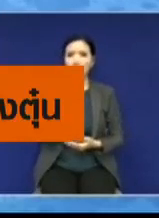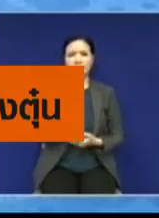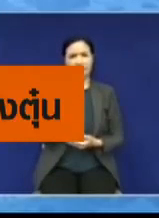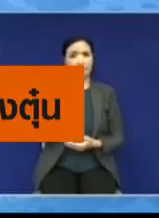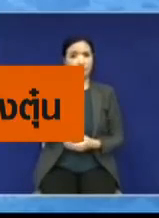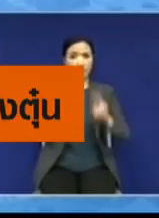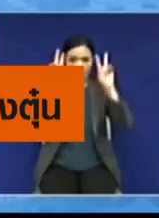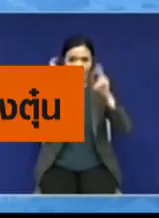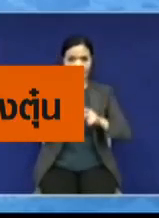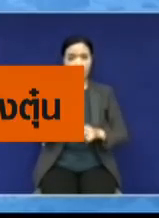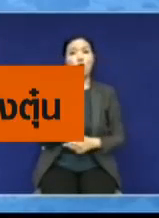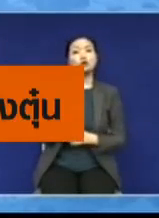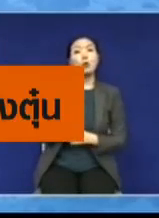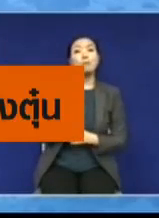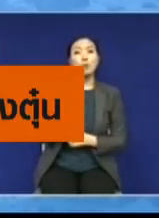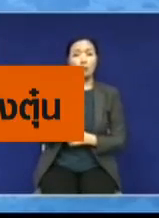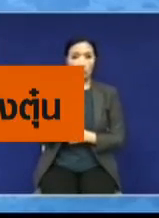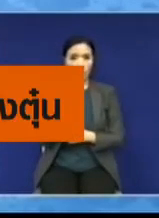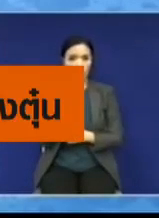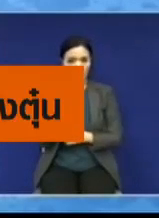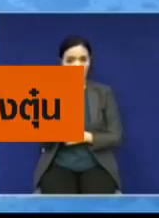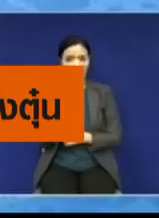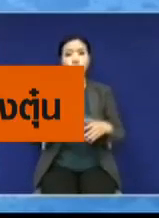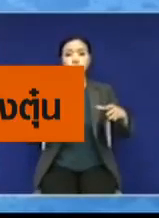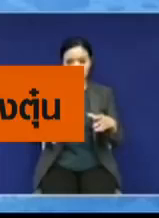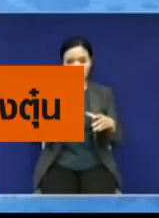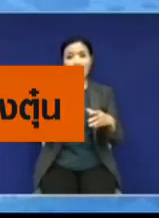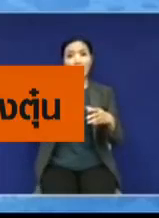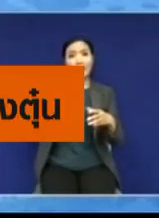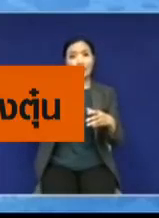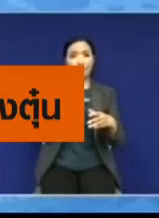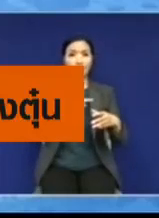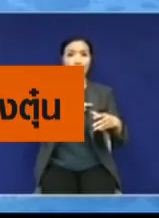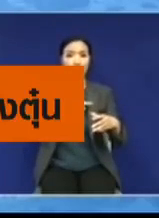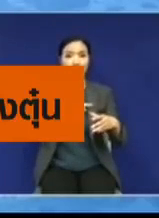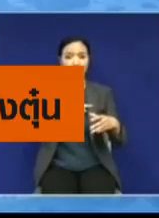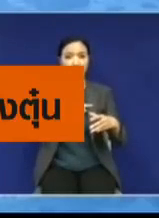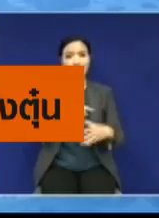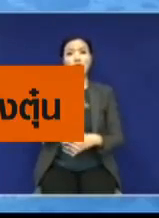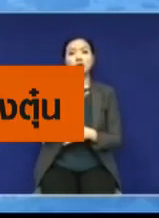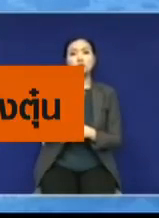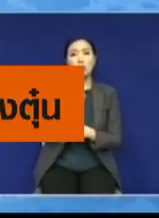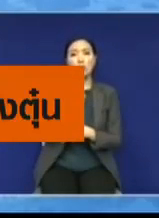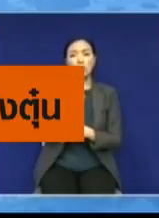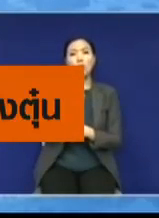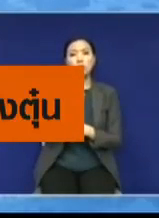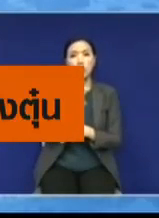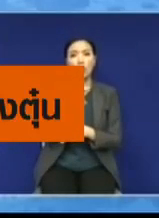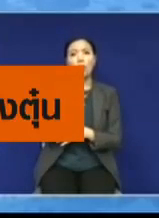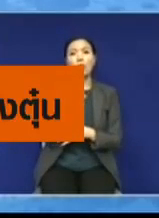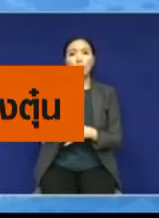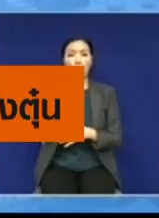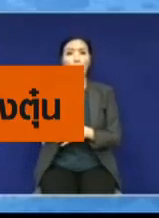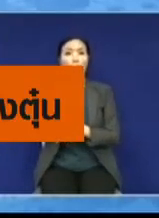องนี้ทางศบค.นะครับโดยชุดย่อยที่ได้รับผิดชอบคือศปม.หรือศูนย์ปฏิบัติการด้าน